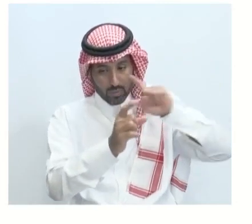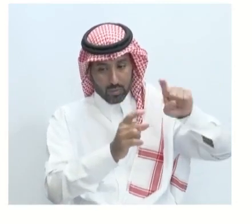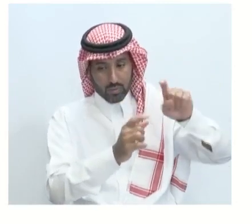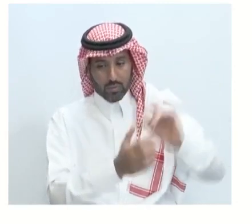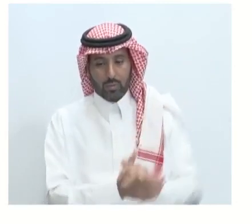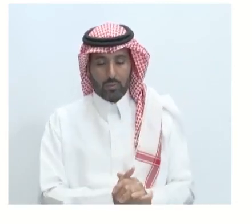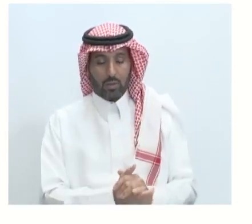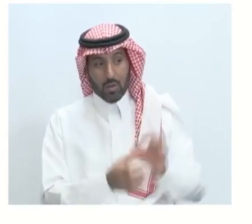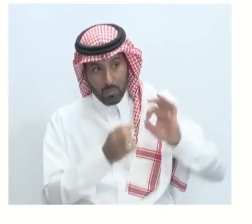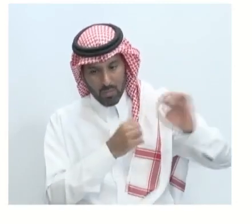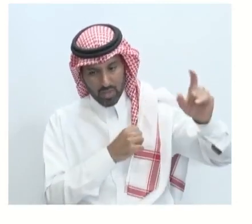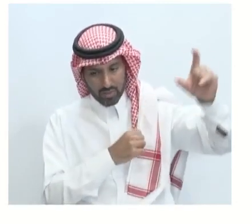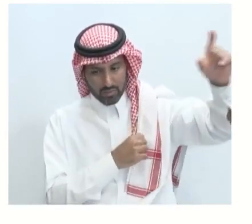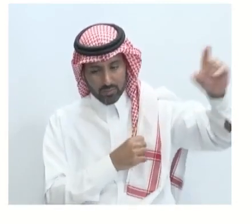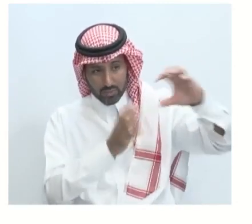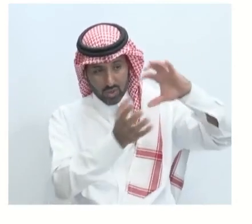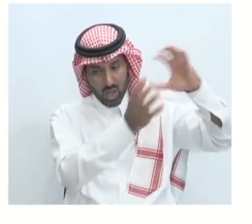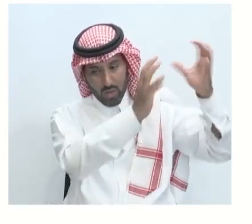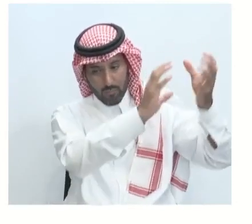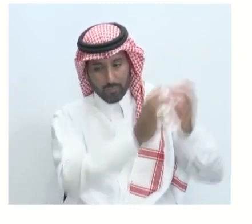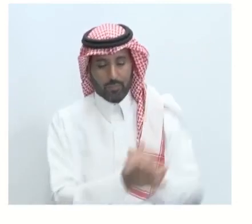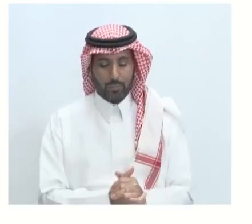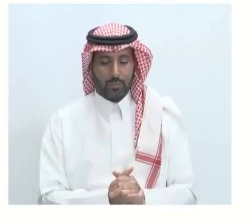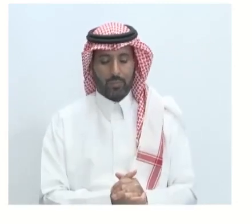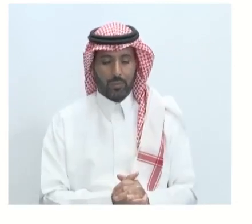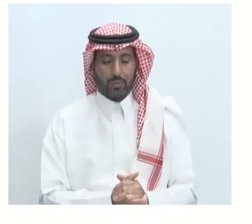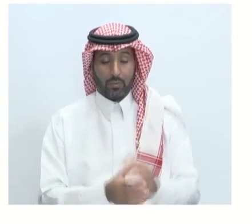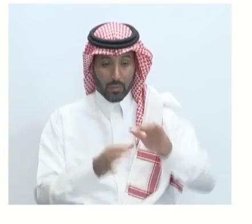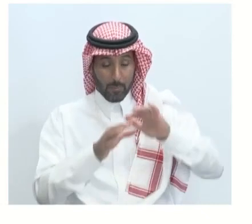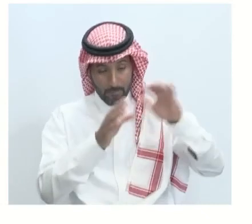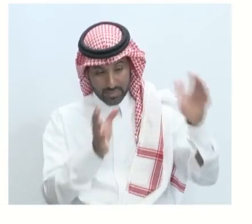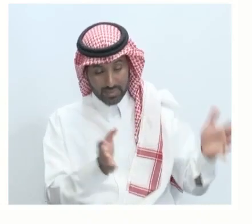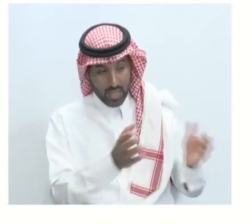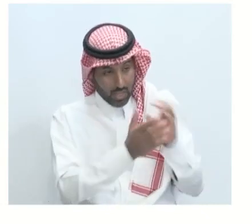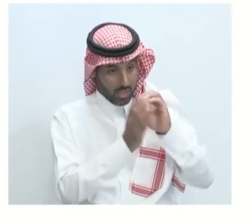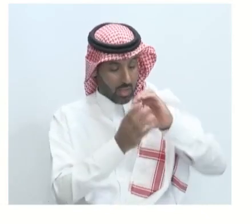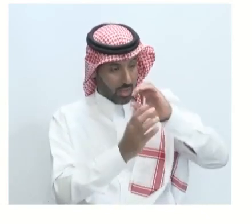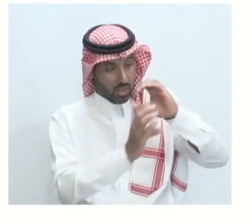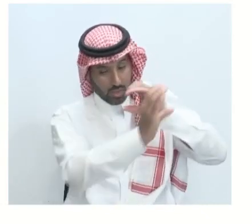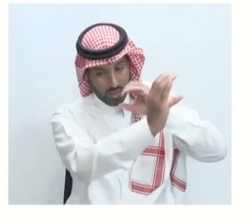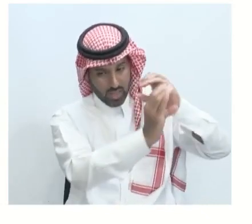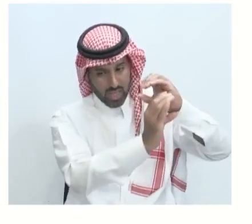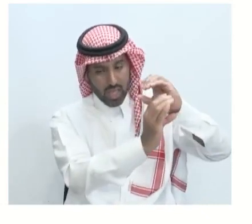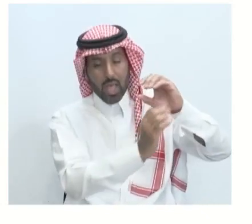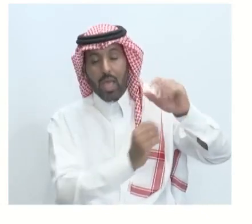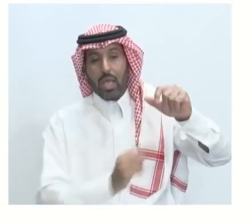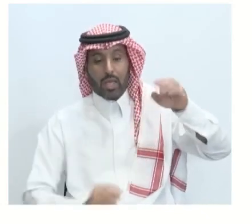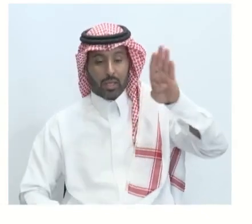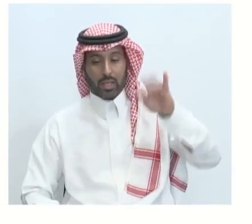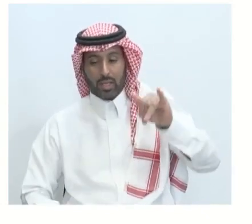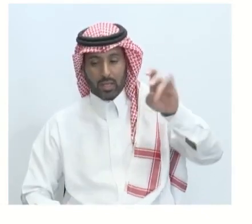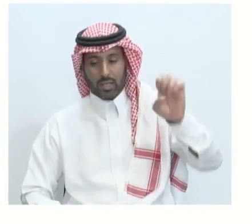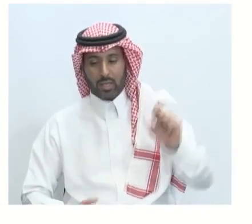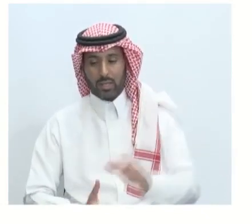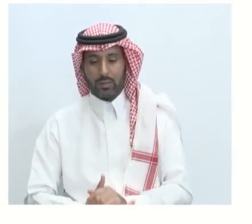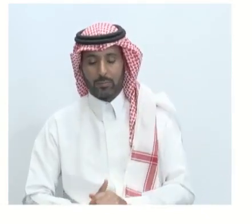السماوي البعيد وفي مرصد كيك عزيزي الطالب عزيزتي الطالبه كما هو واضح معنا في الشكل